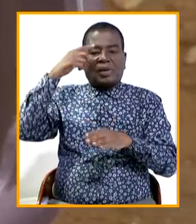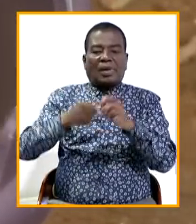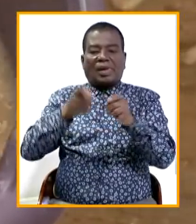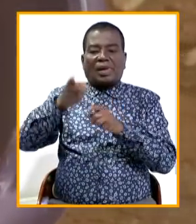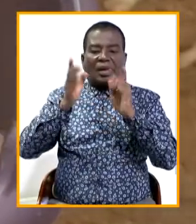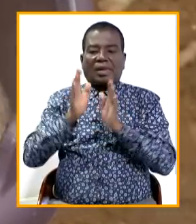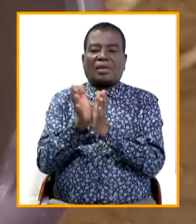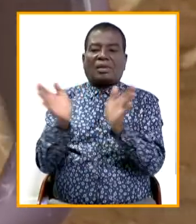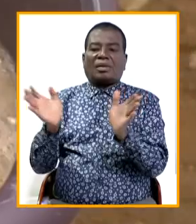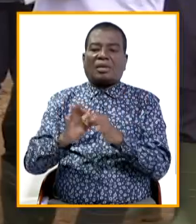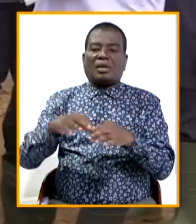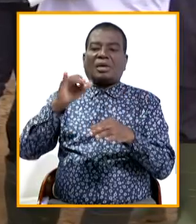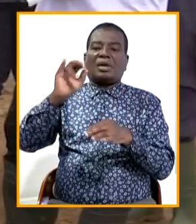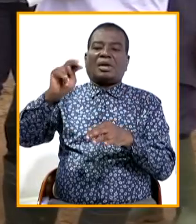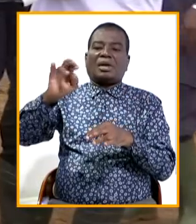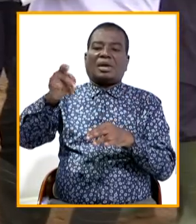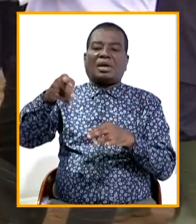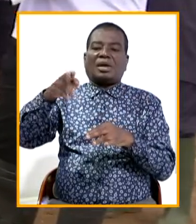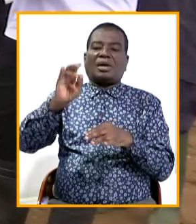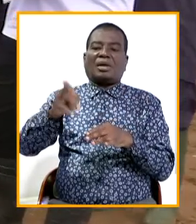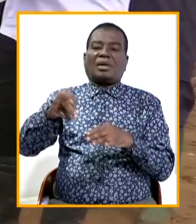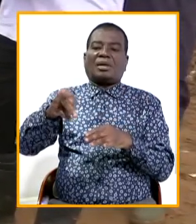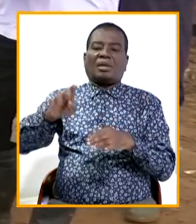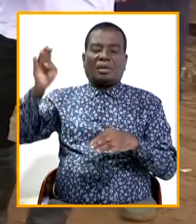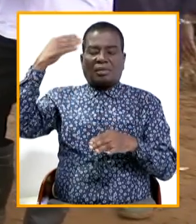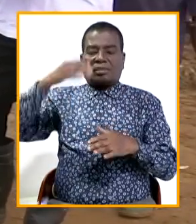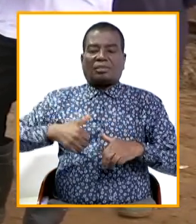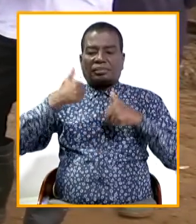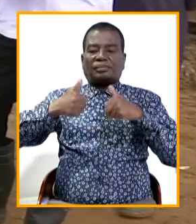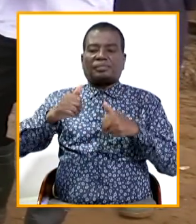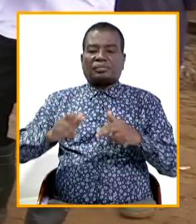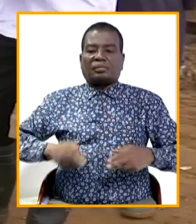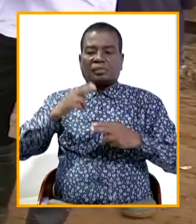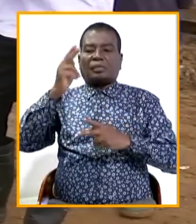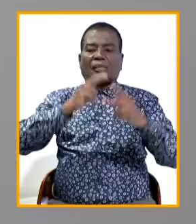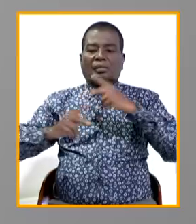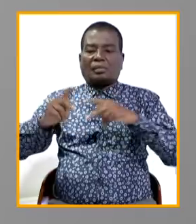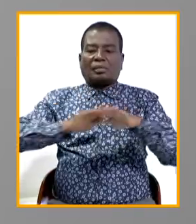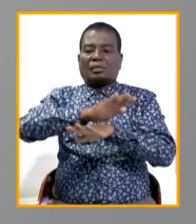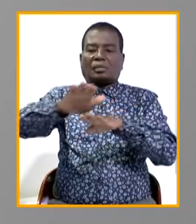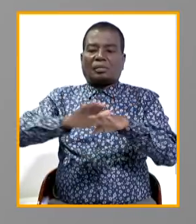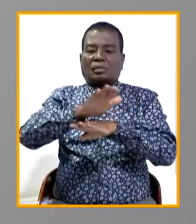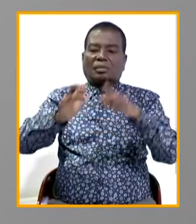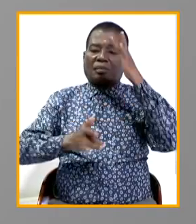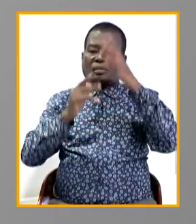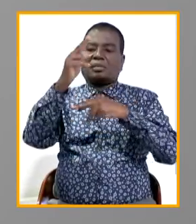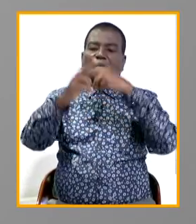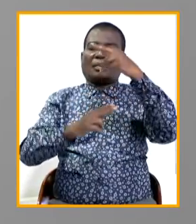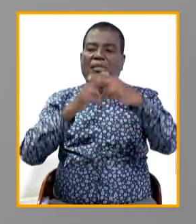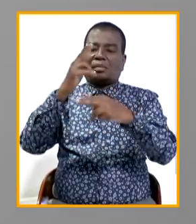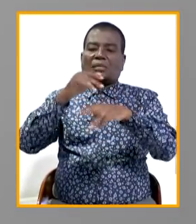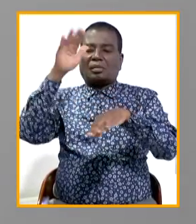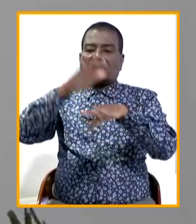directeur général de l'INHP, le ministère de la Santé, de l'hygiène publique et de la couverture maladie universelle,